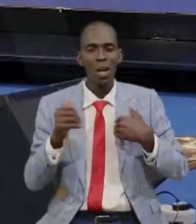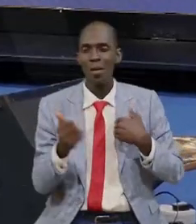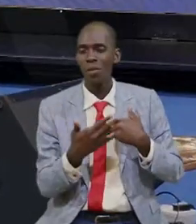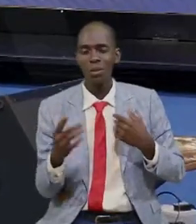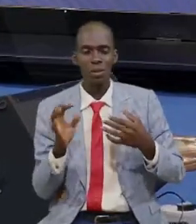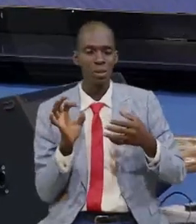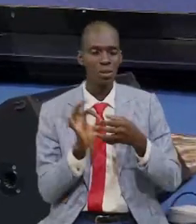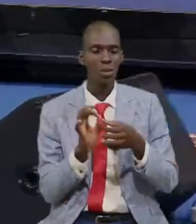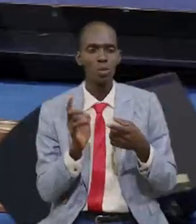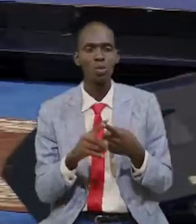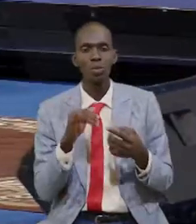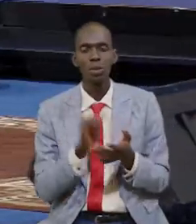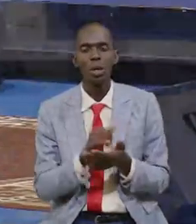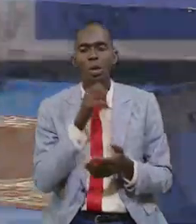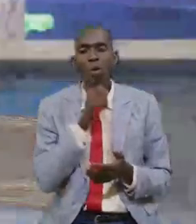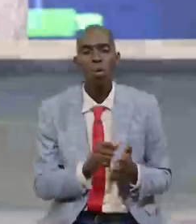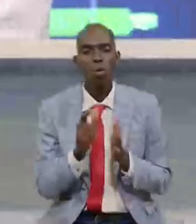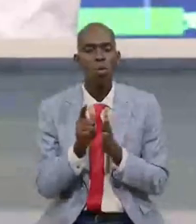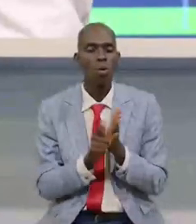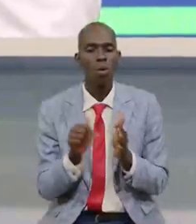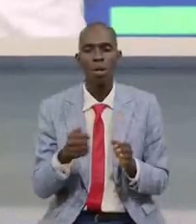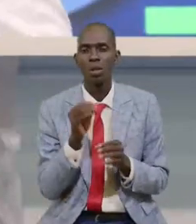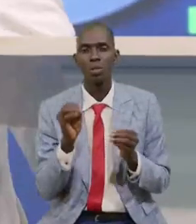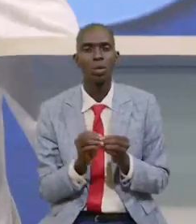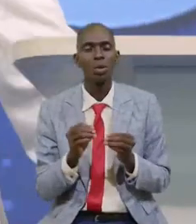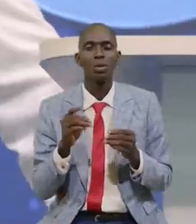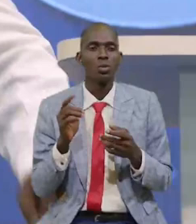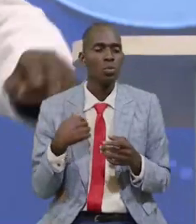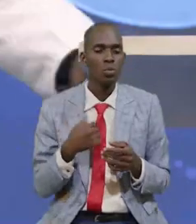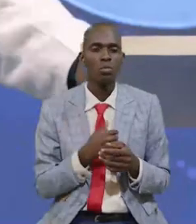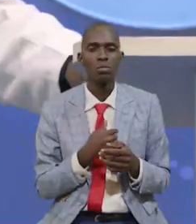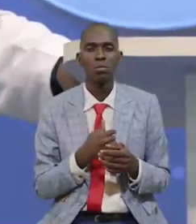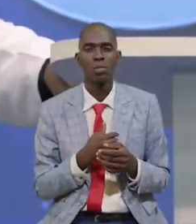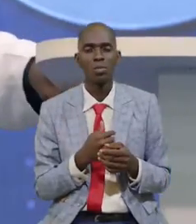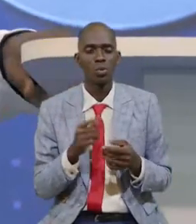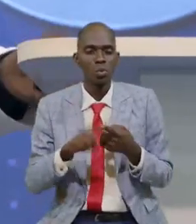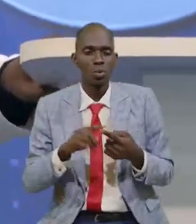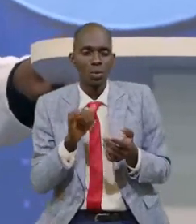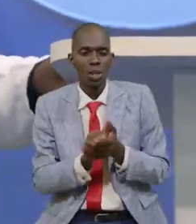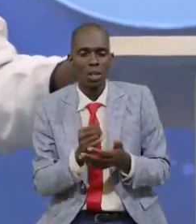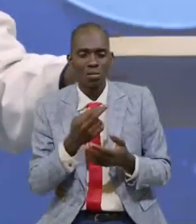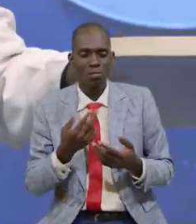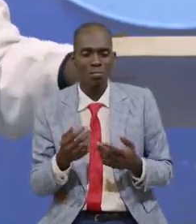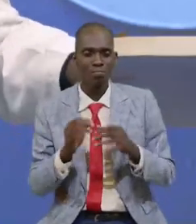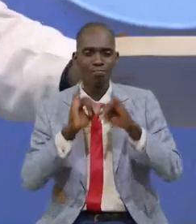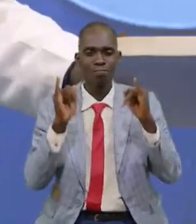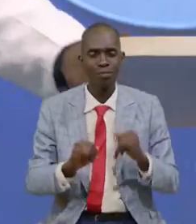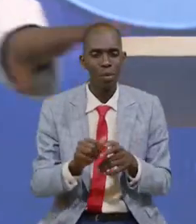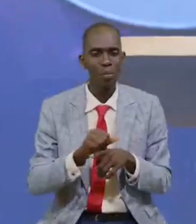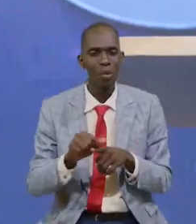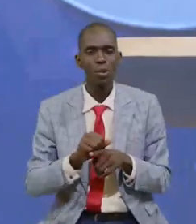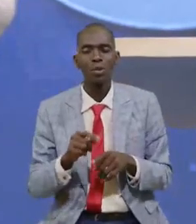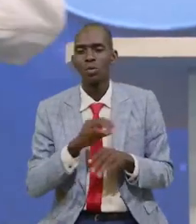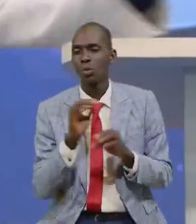faire avec l'ancienne loi encore, avec ses rituels, avec la tradition de